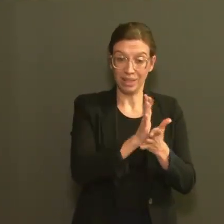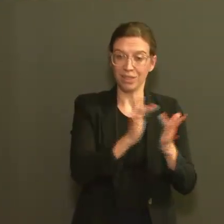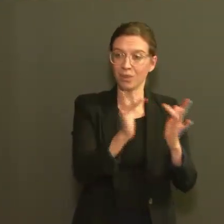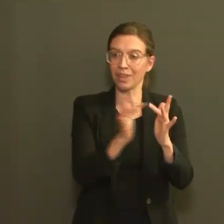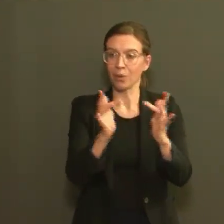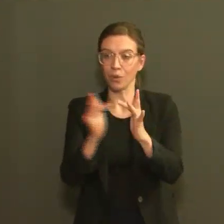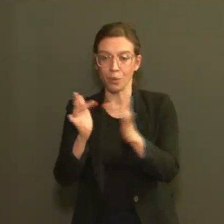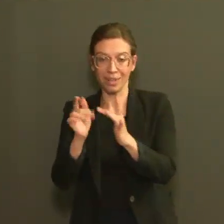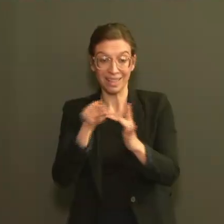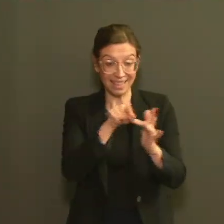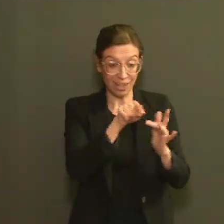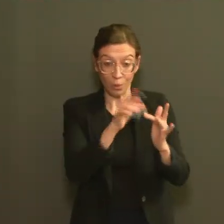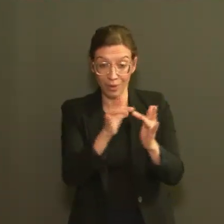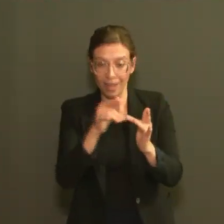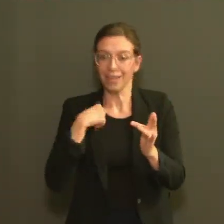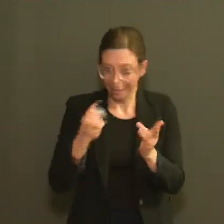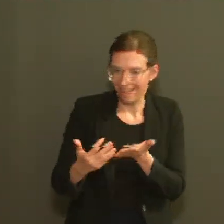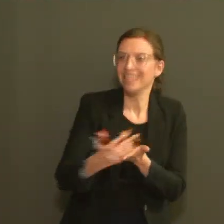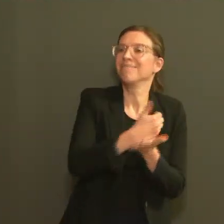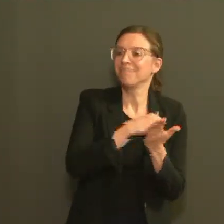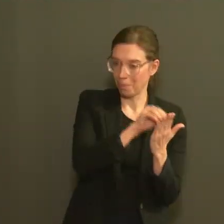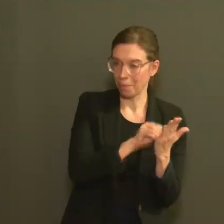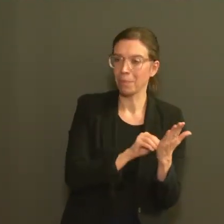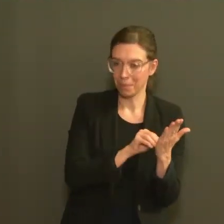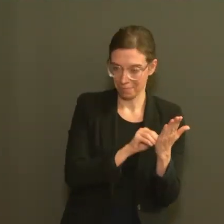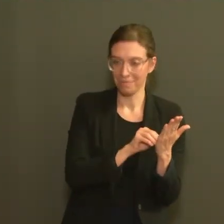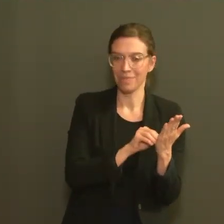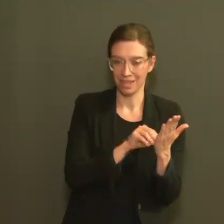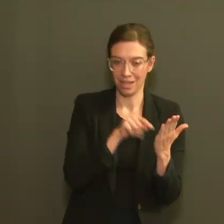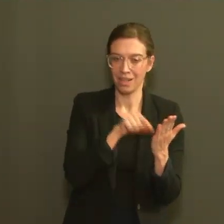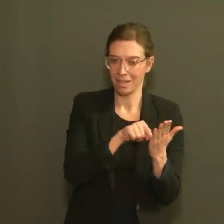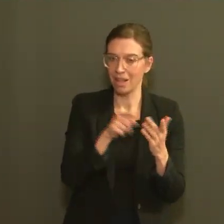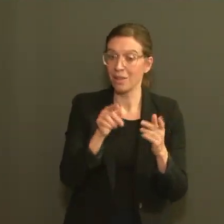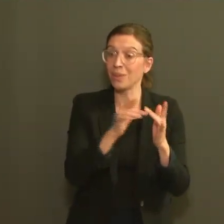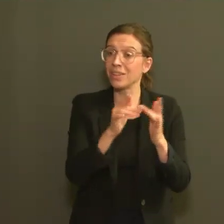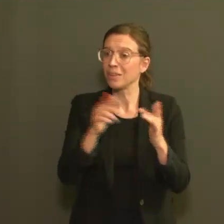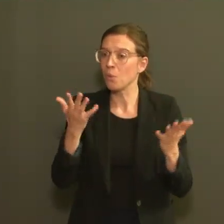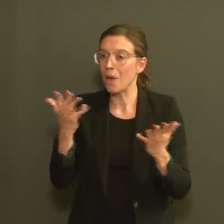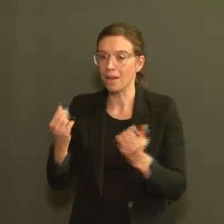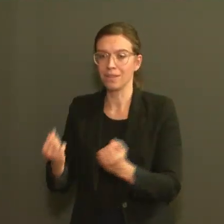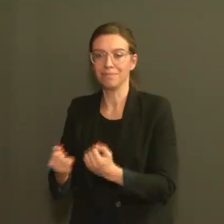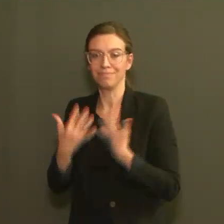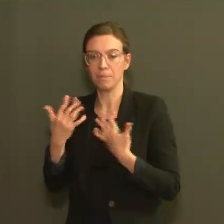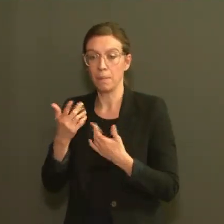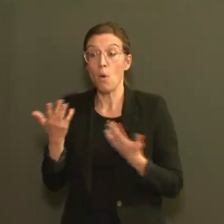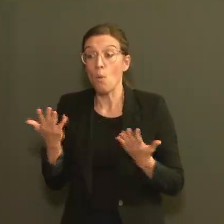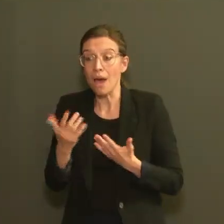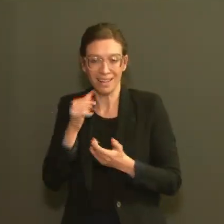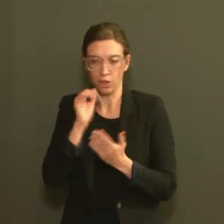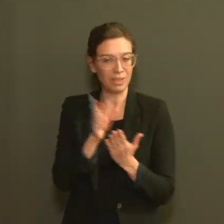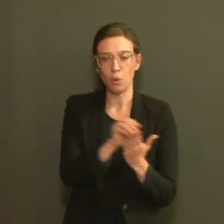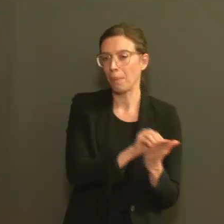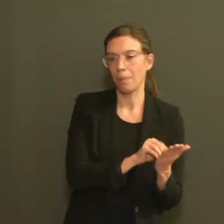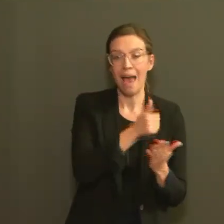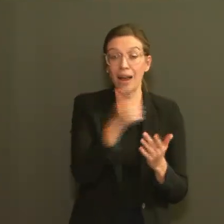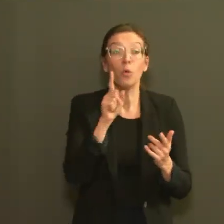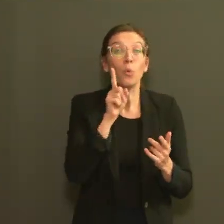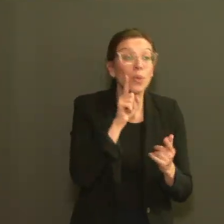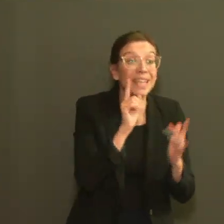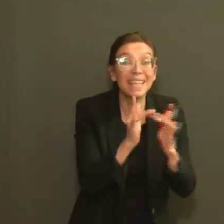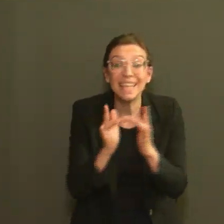ondertussen, maar het blijft een moeilijk gegeven. Er zijn een aantal hinderpalen, waaronder de privacywetgeving. Er zijn juridische